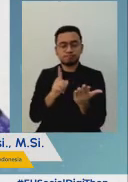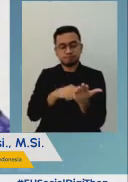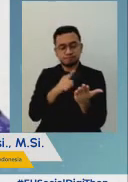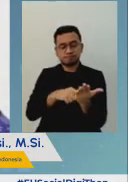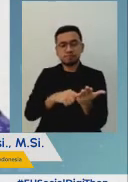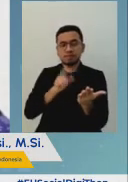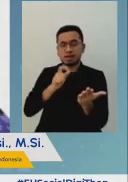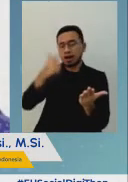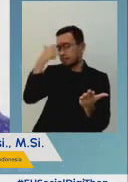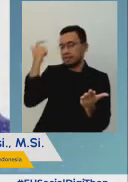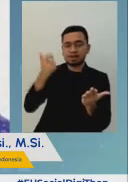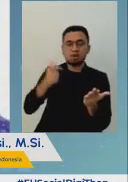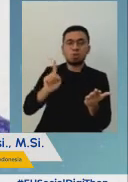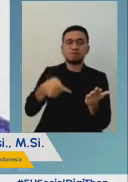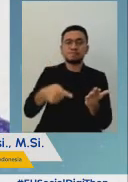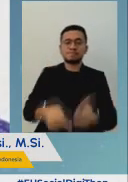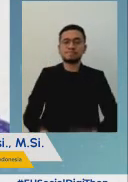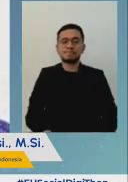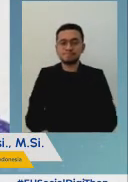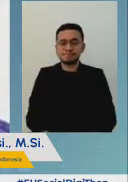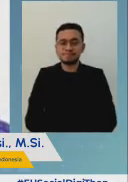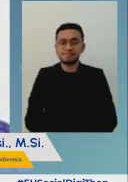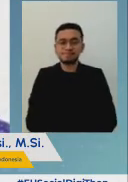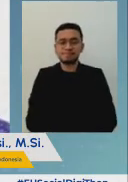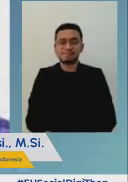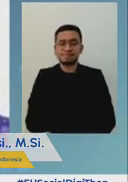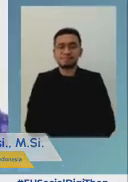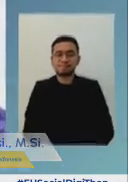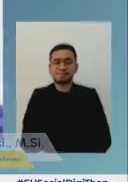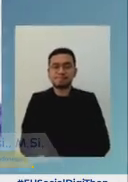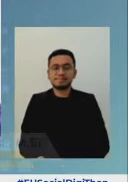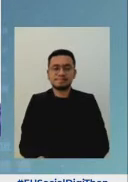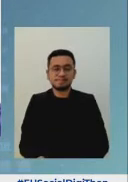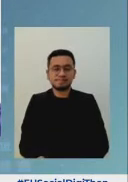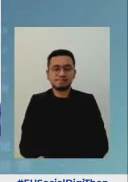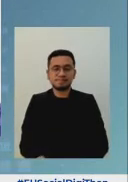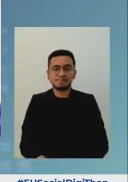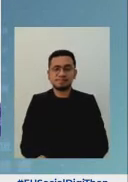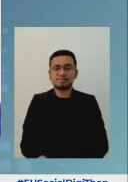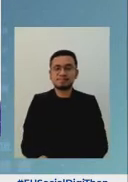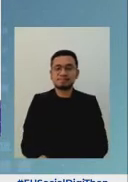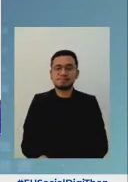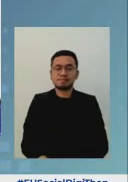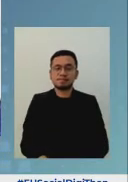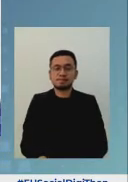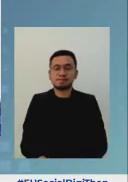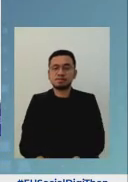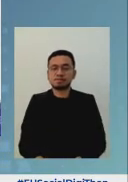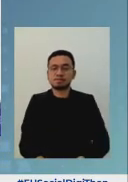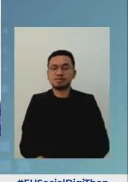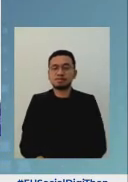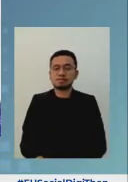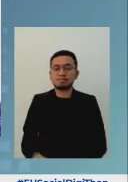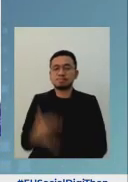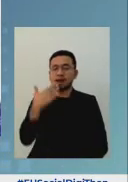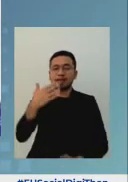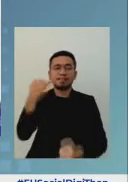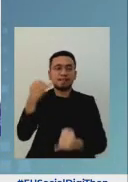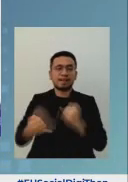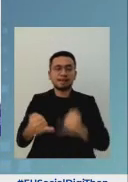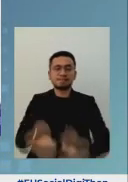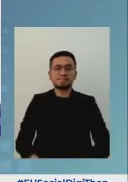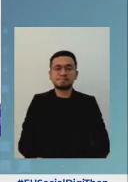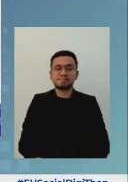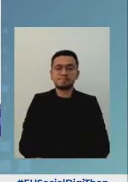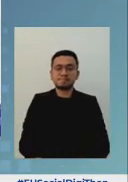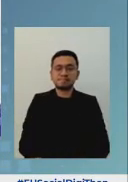lagi. Demikian. Baik, Mbak Nina. Pertanyaan terakhir untuk Mbak Nina dari